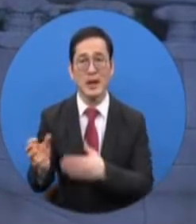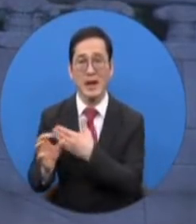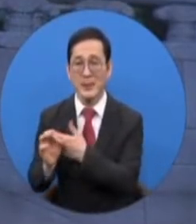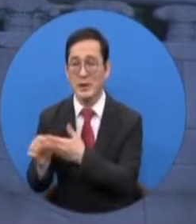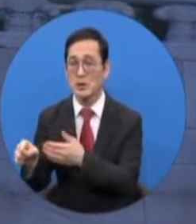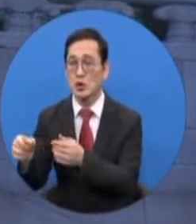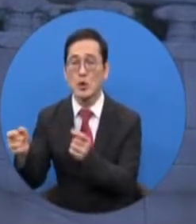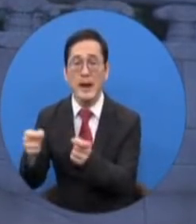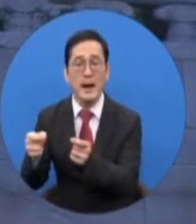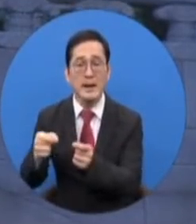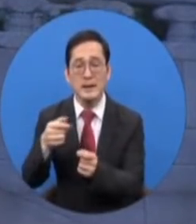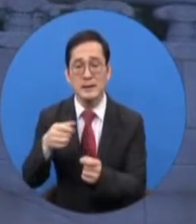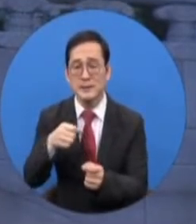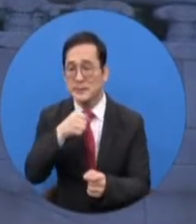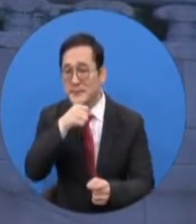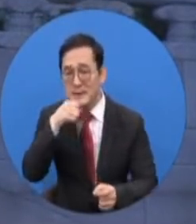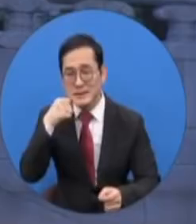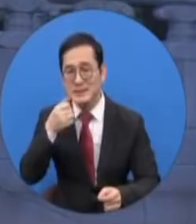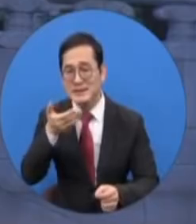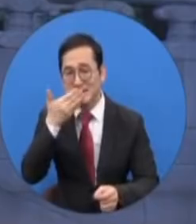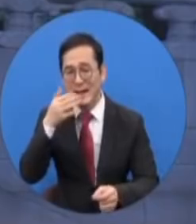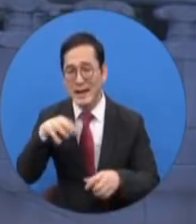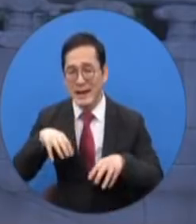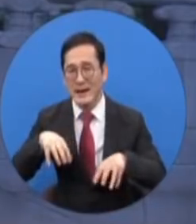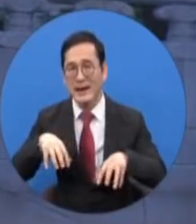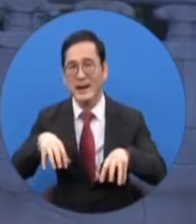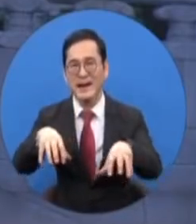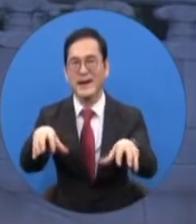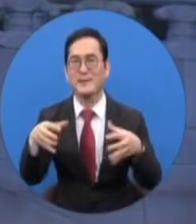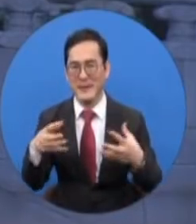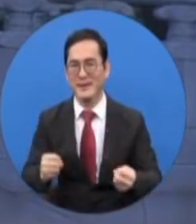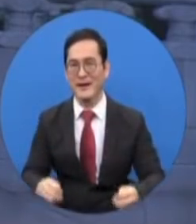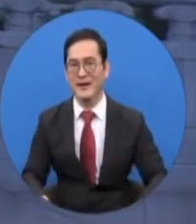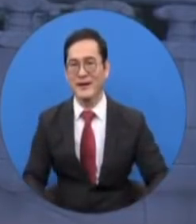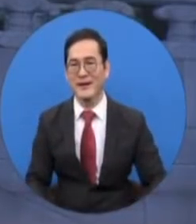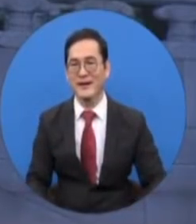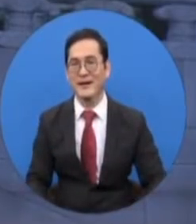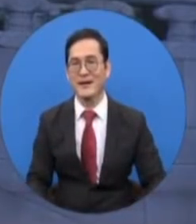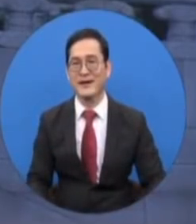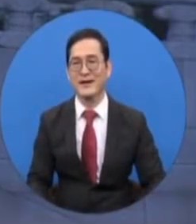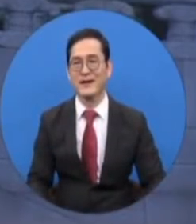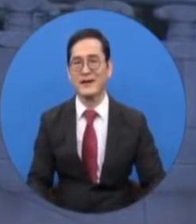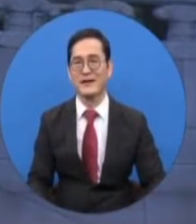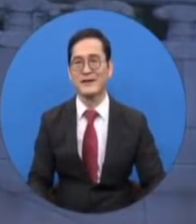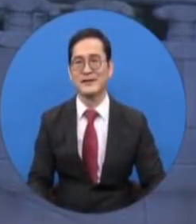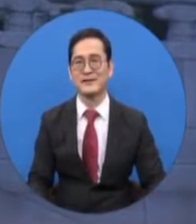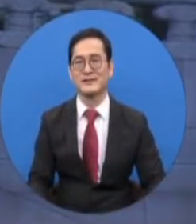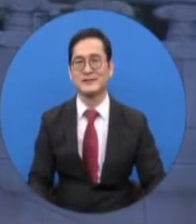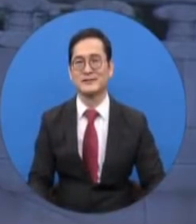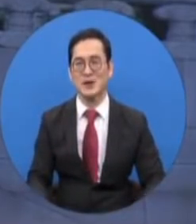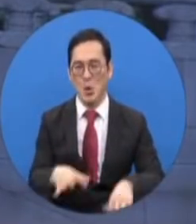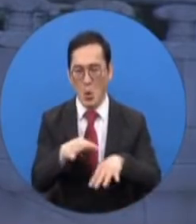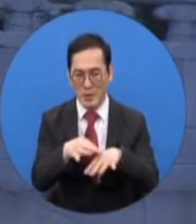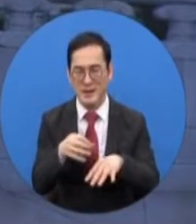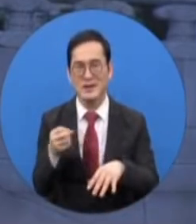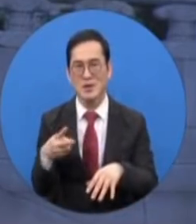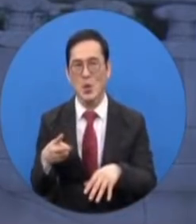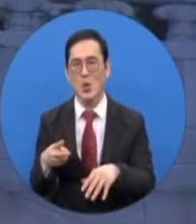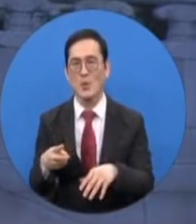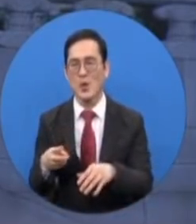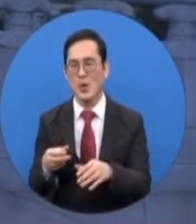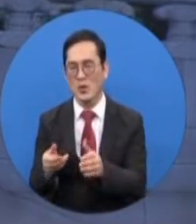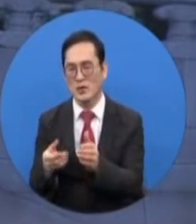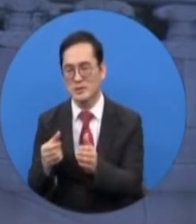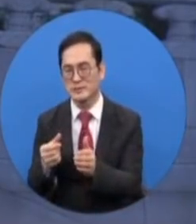굉장히 많습니다. 차돌박이가 굉장히 유명한 집도 있고 뭐 해장국집이 유명한 집도 있고 중식, 한식, 일식